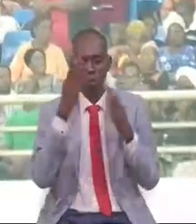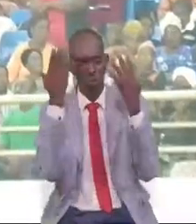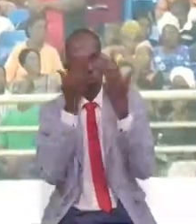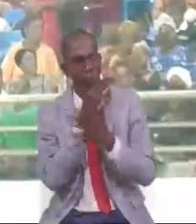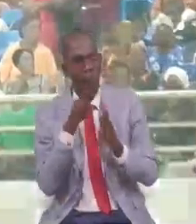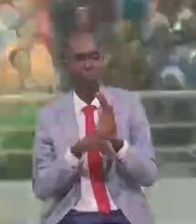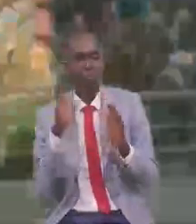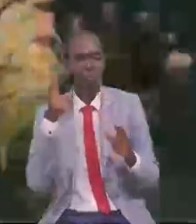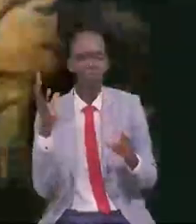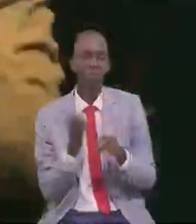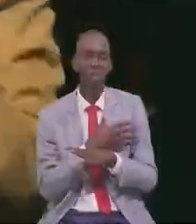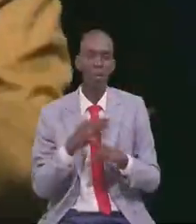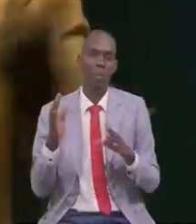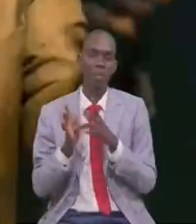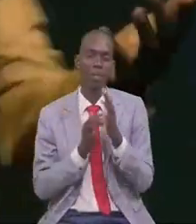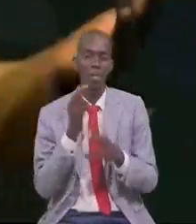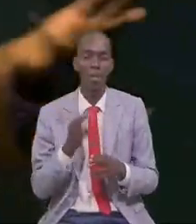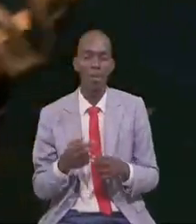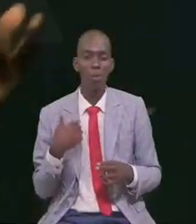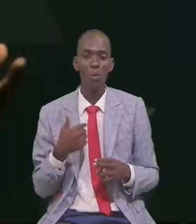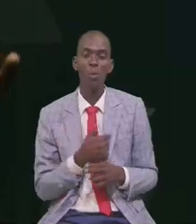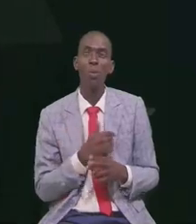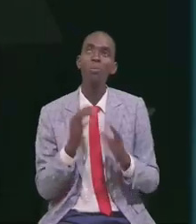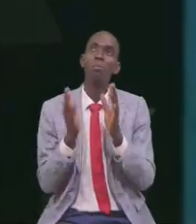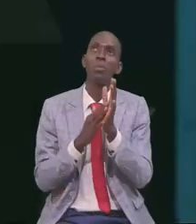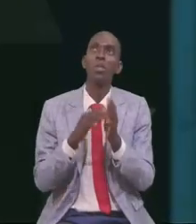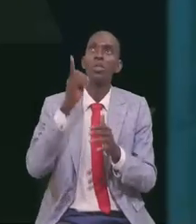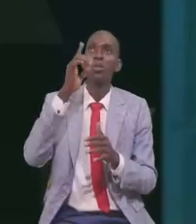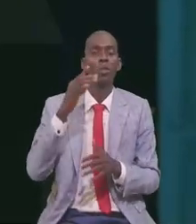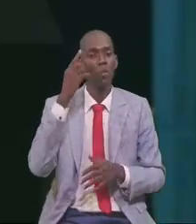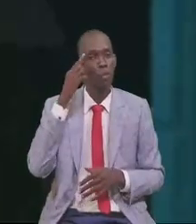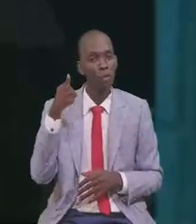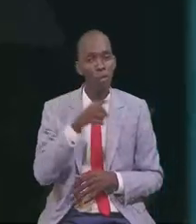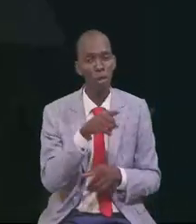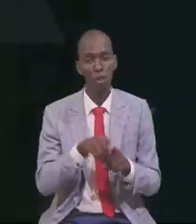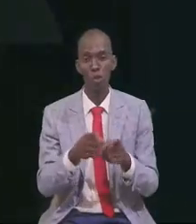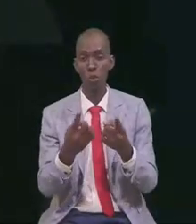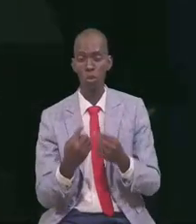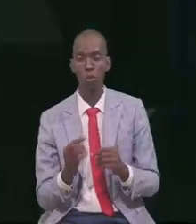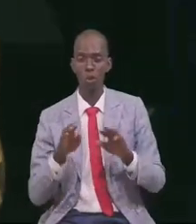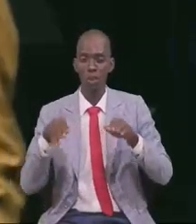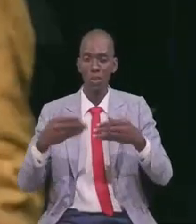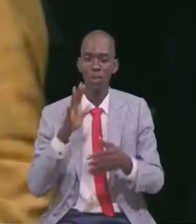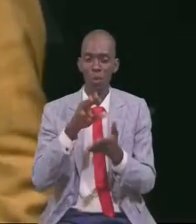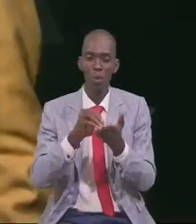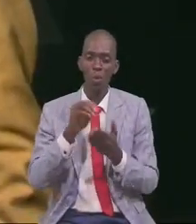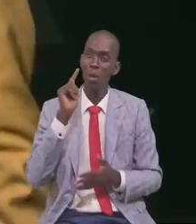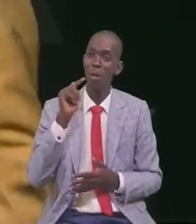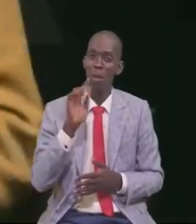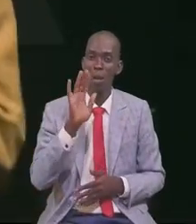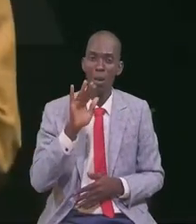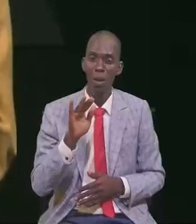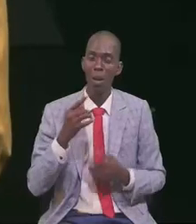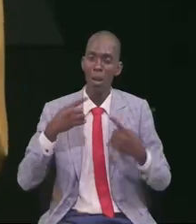allons glorifier Dieu en ta faveur comme tu viens et tu donnes ton témoignage. Et tu dis, il m'a touché, il